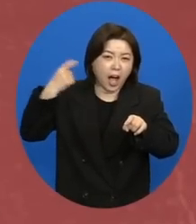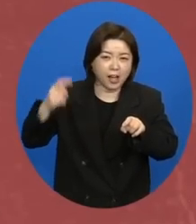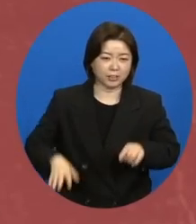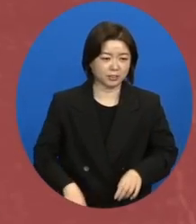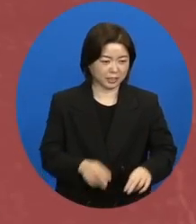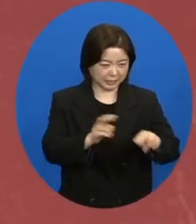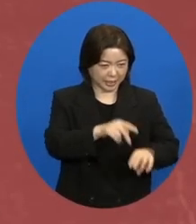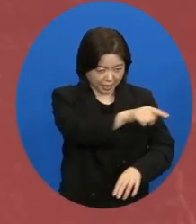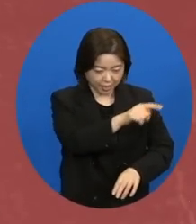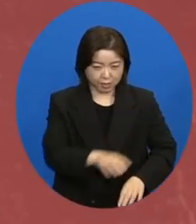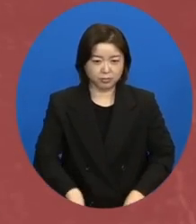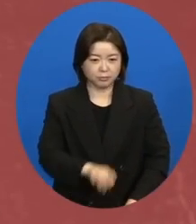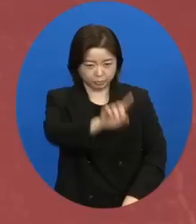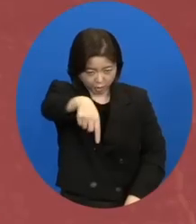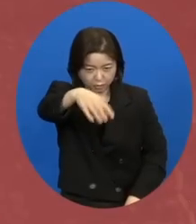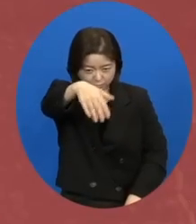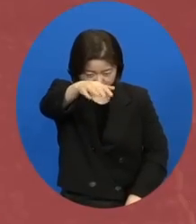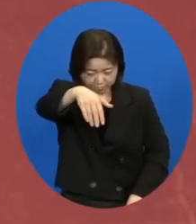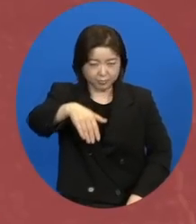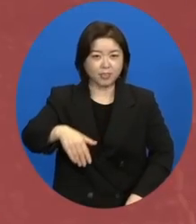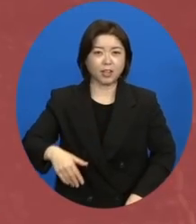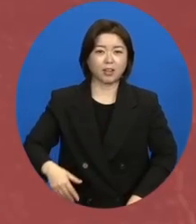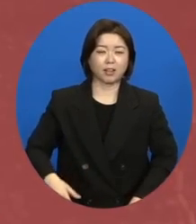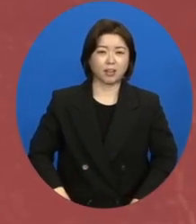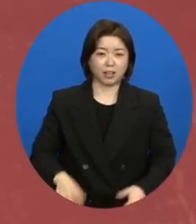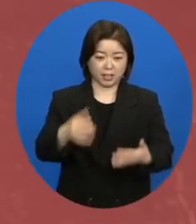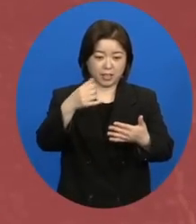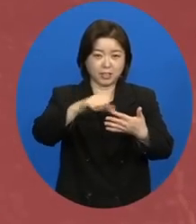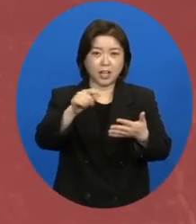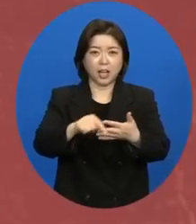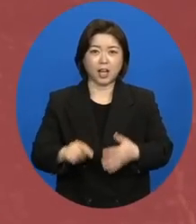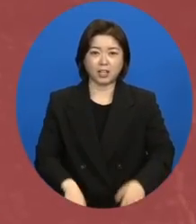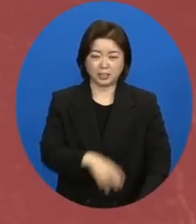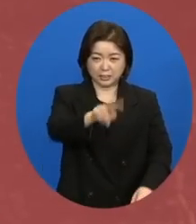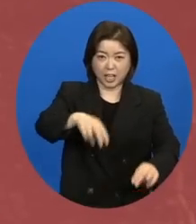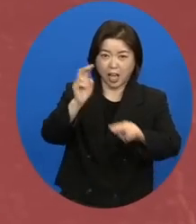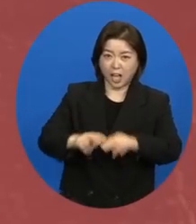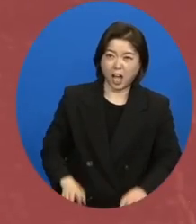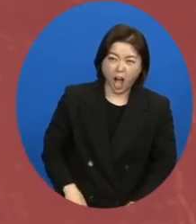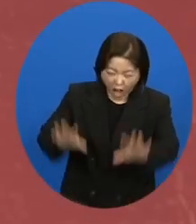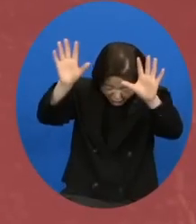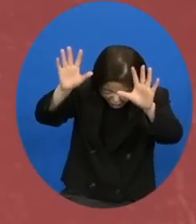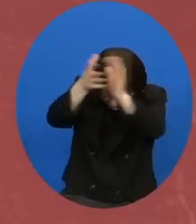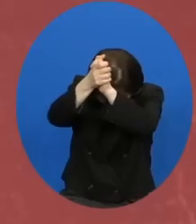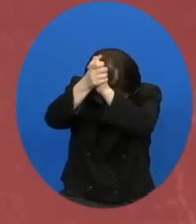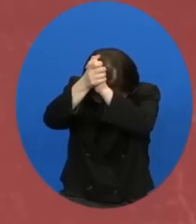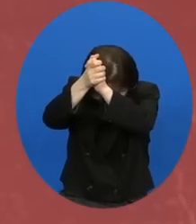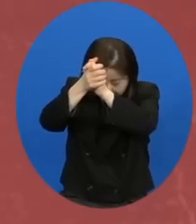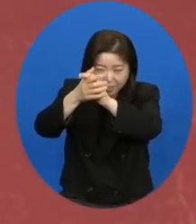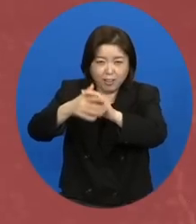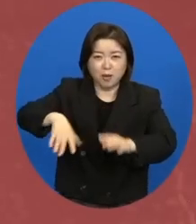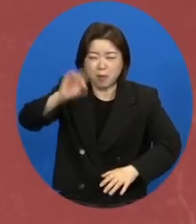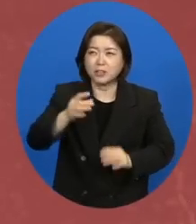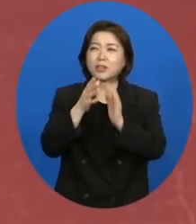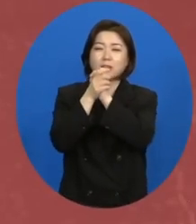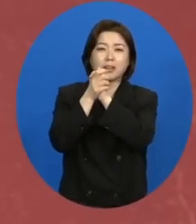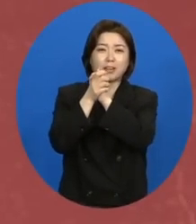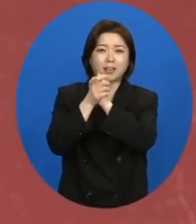있어. 그러고 너 이리 와. 그러면은 딱 와서 아베.